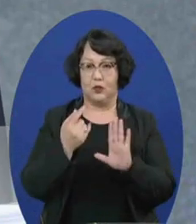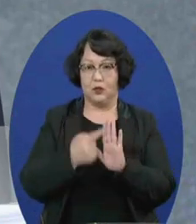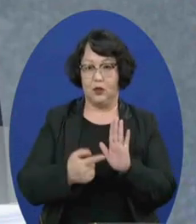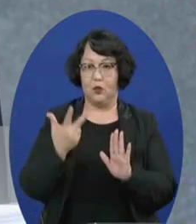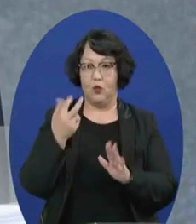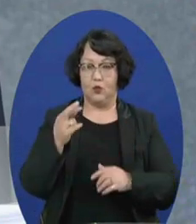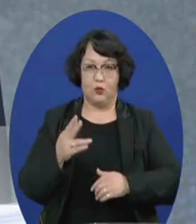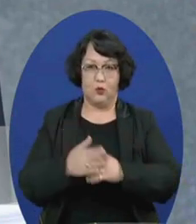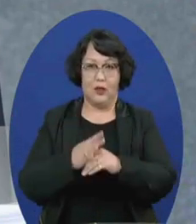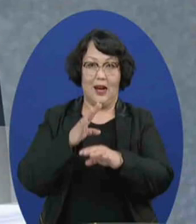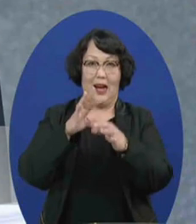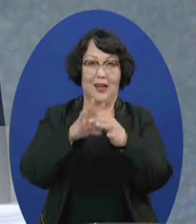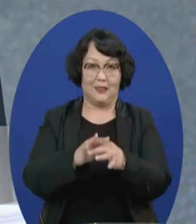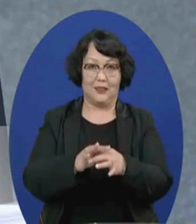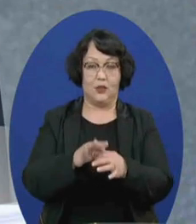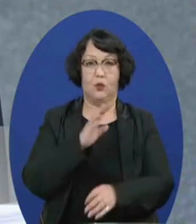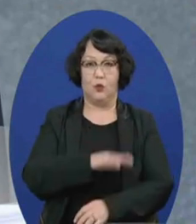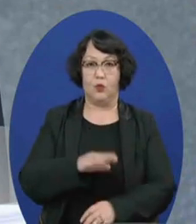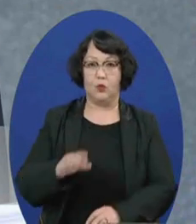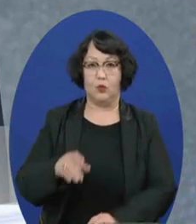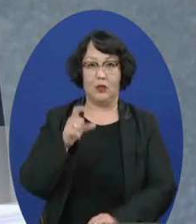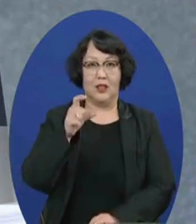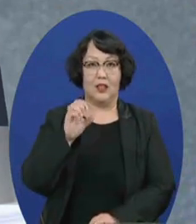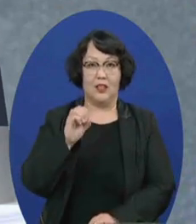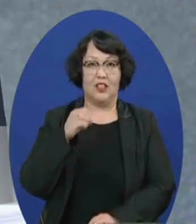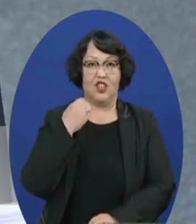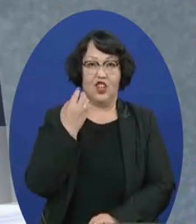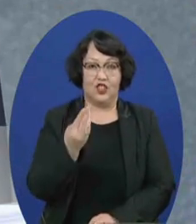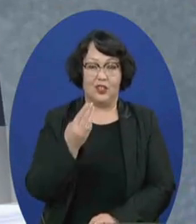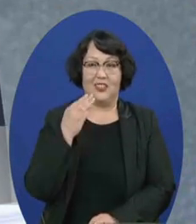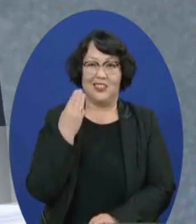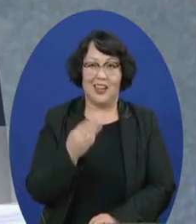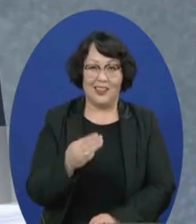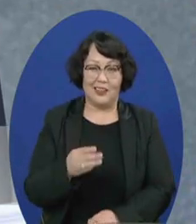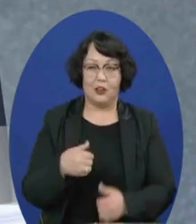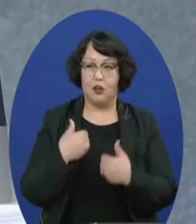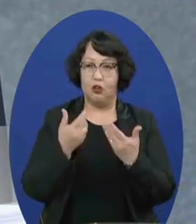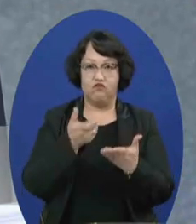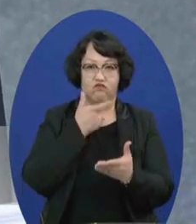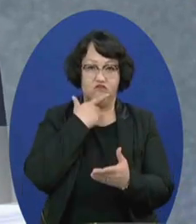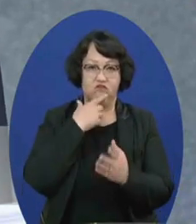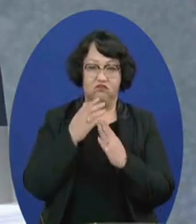хаасан учраас энэ хүүхдүүд маань одоо ингээд энэ эсэлтийн шалгалтанд энэ хөл хорионд ороод